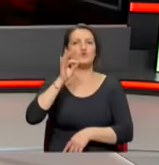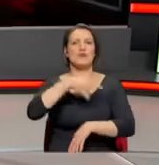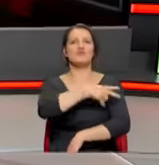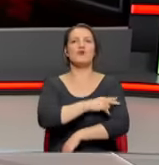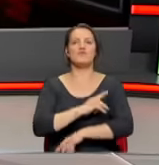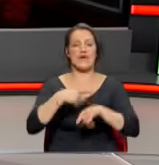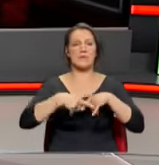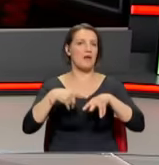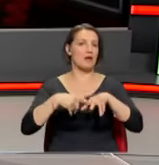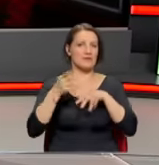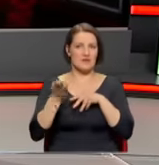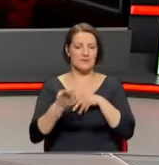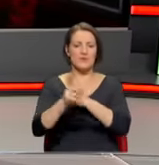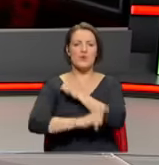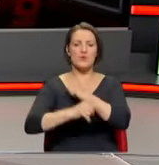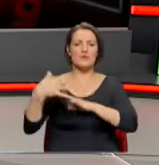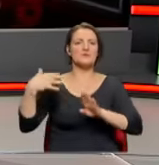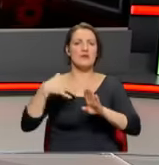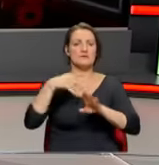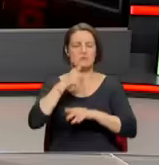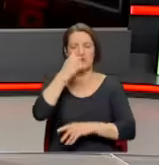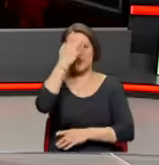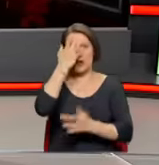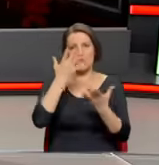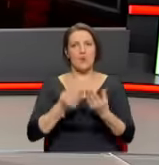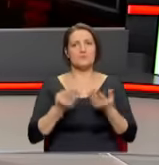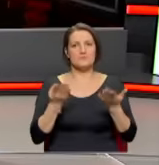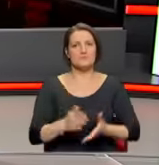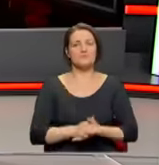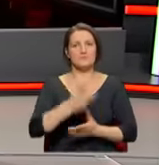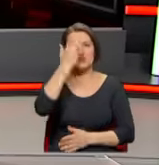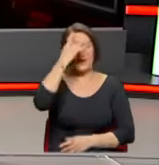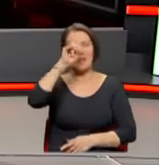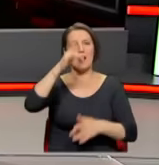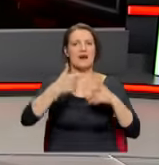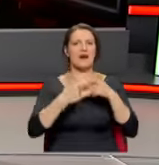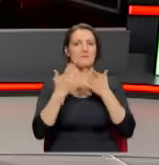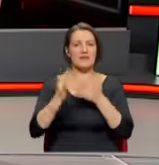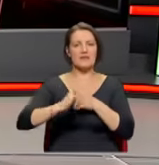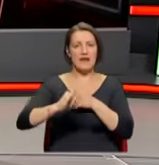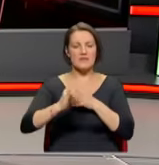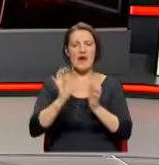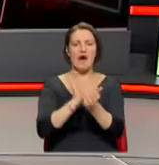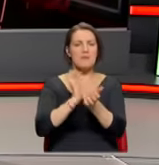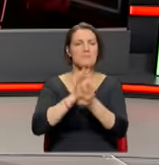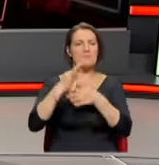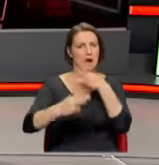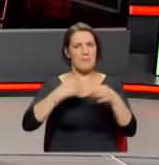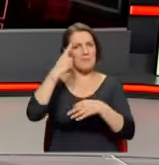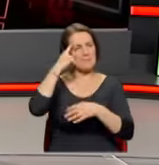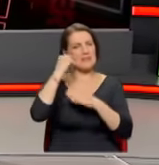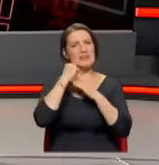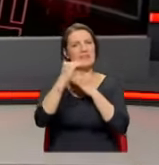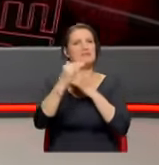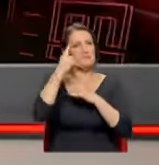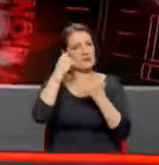Hikmet Arslan. Teröristlerin saldırısında şehit oldu. Şehide Allah'tan rahmet, yakınlarına ve milletimize başsağlığı